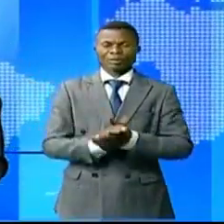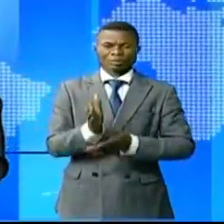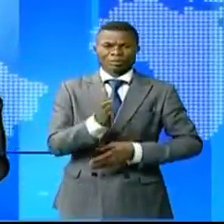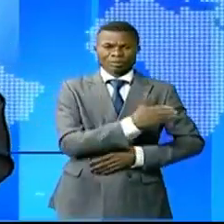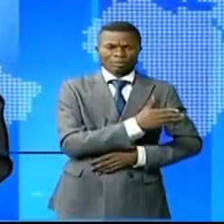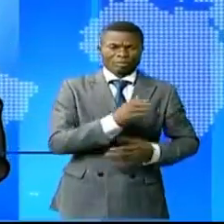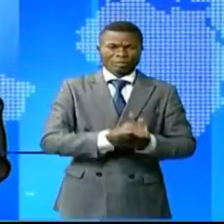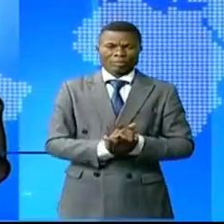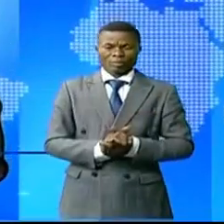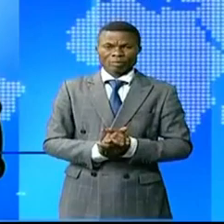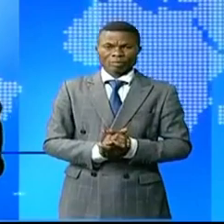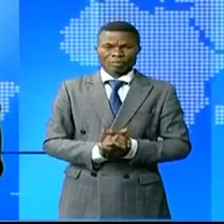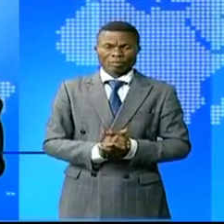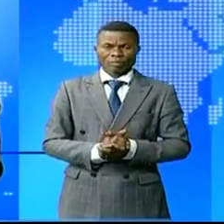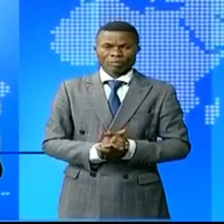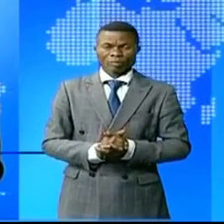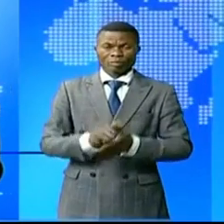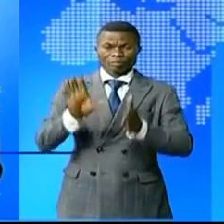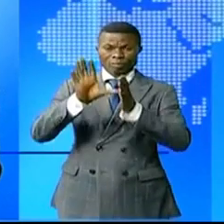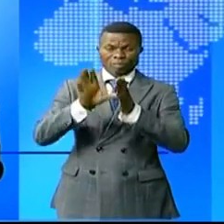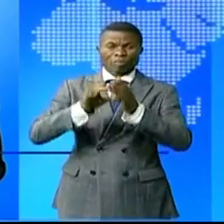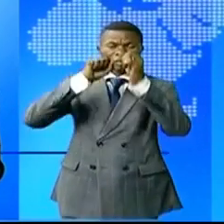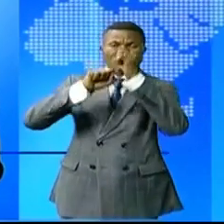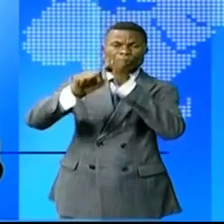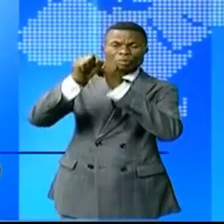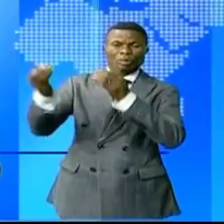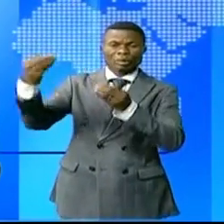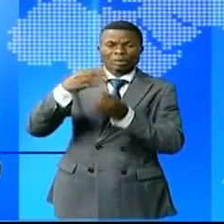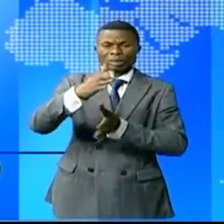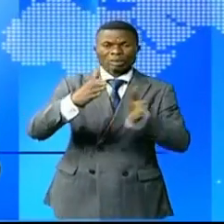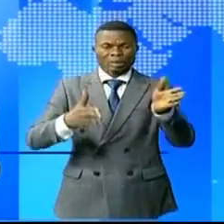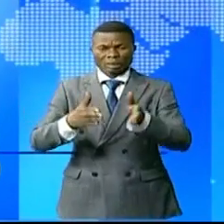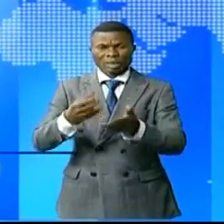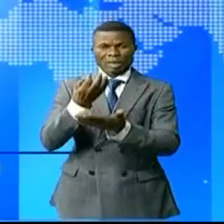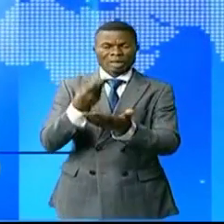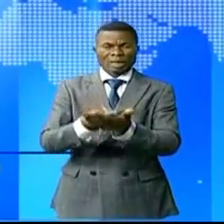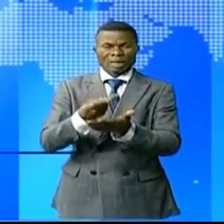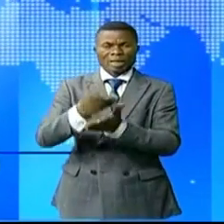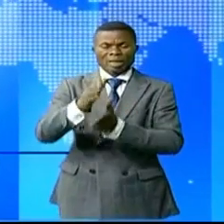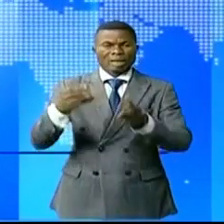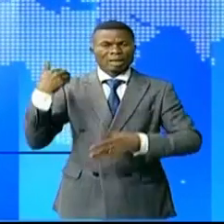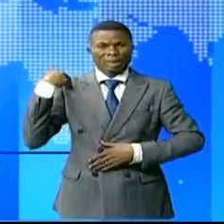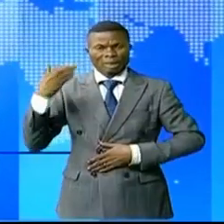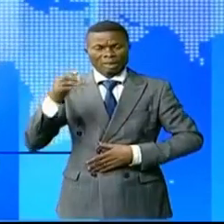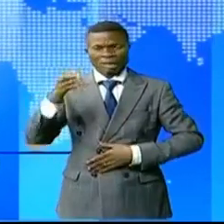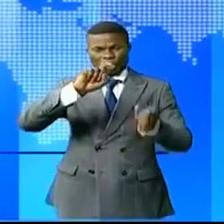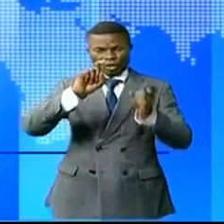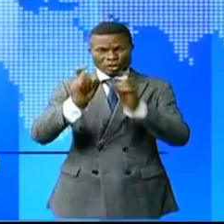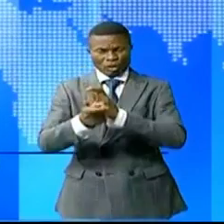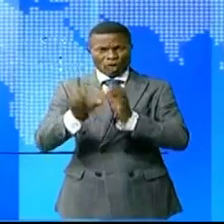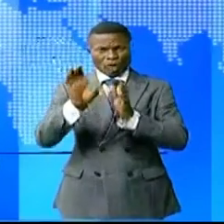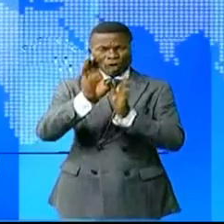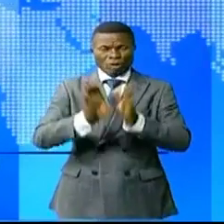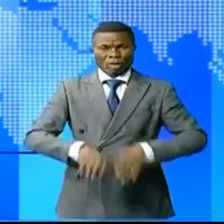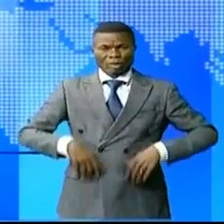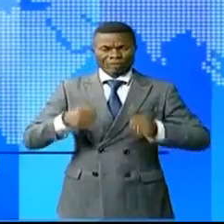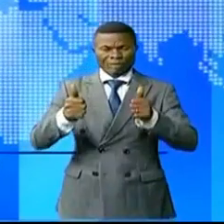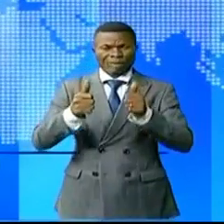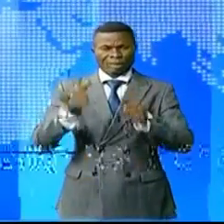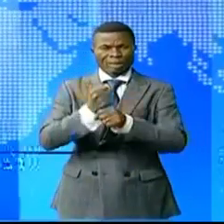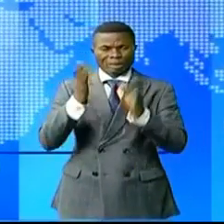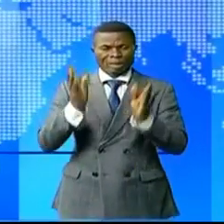Le Sénat congolais est en plein campagne de maximisation de recettes du trésor public pour l'amélioration des conditions